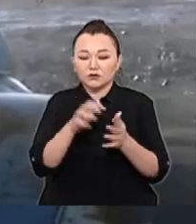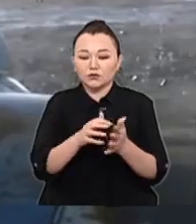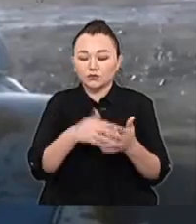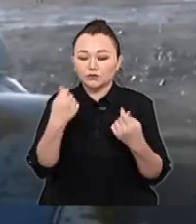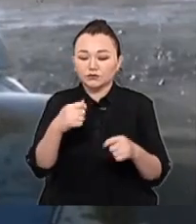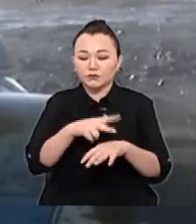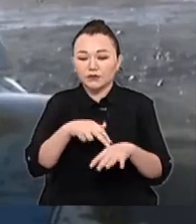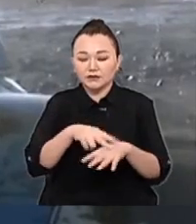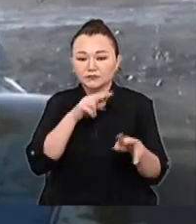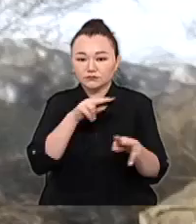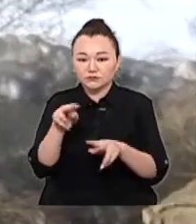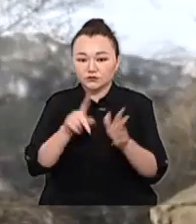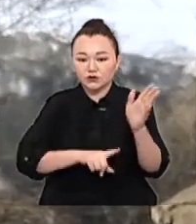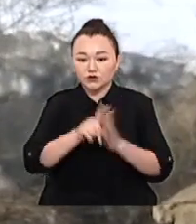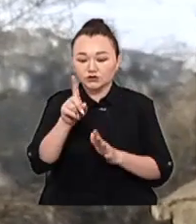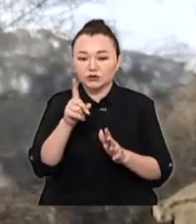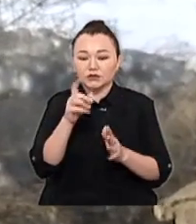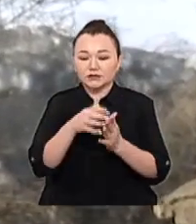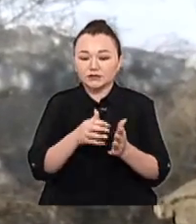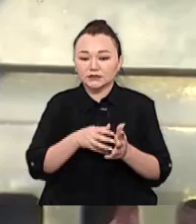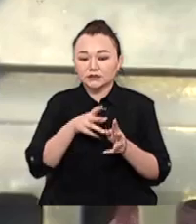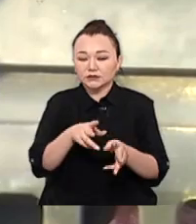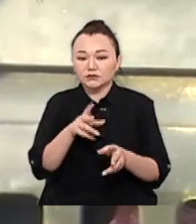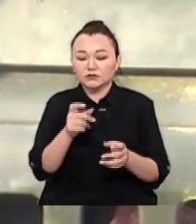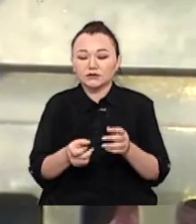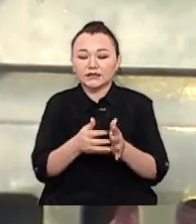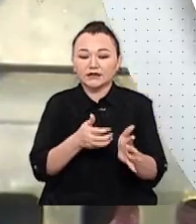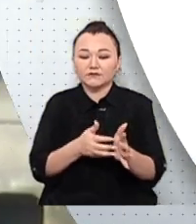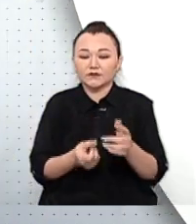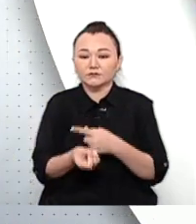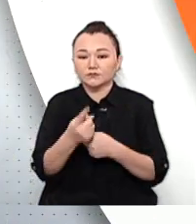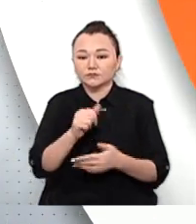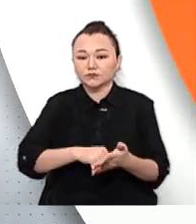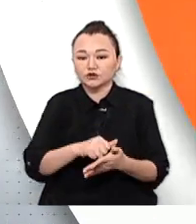полицейлер бақылауға алатын болған ба? Қатты отын тапшылығы неден туындап жатыр?